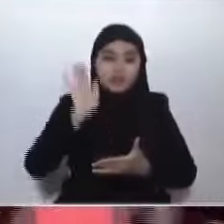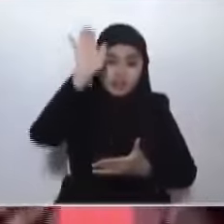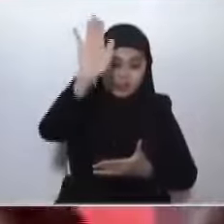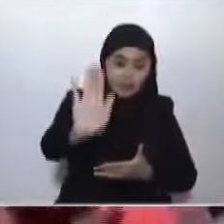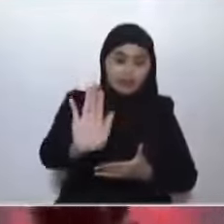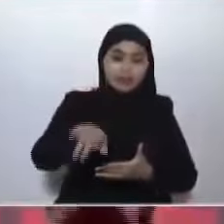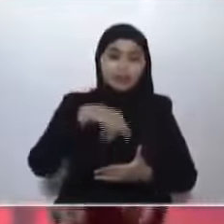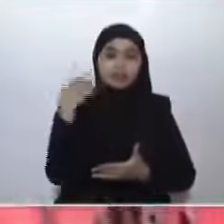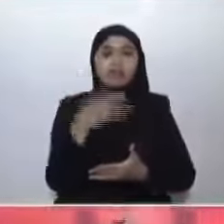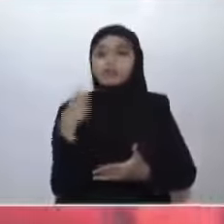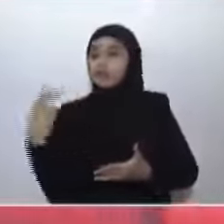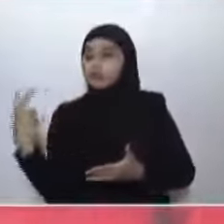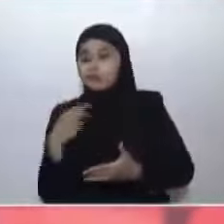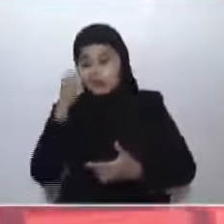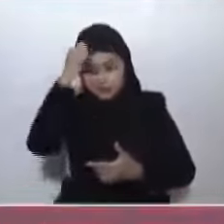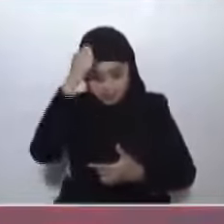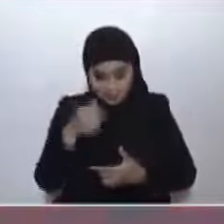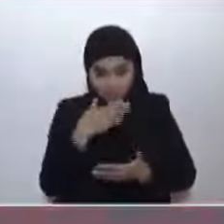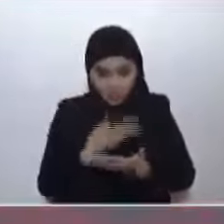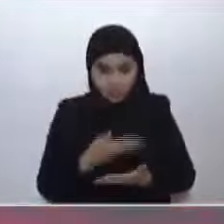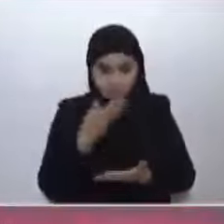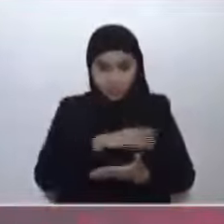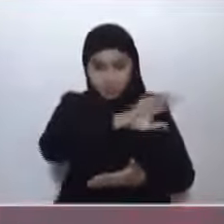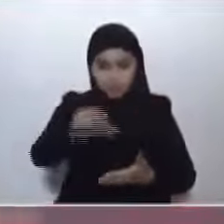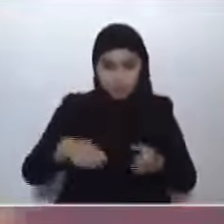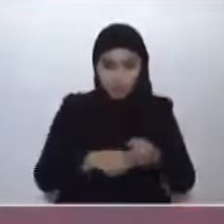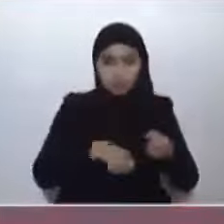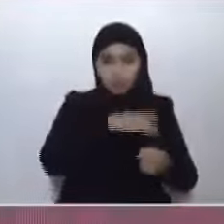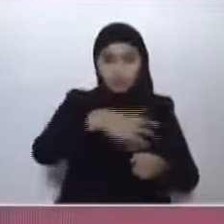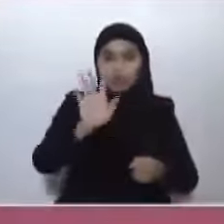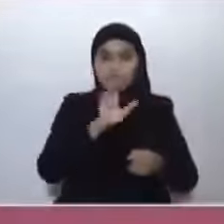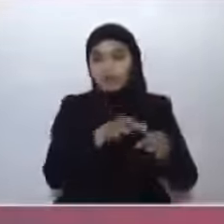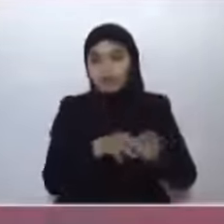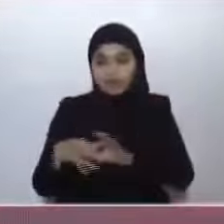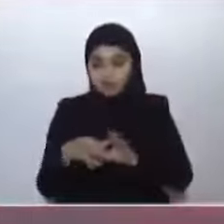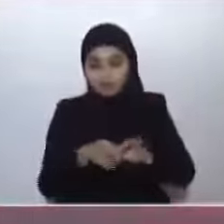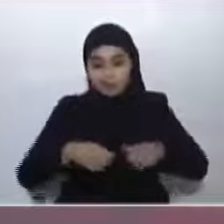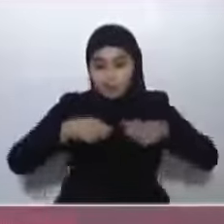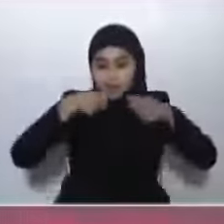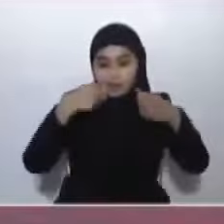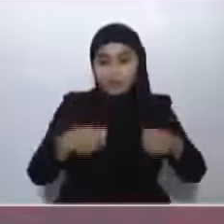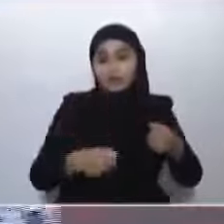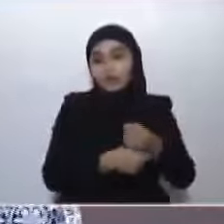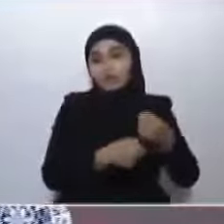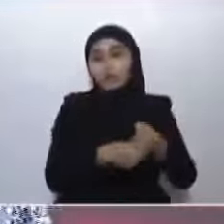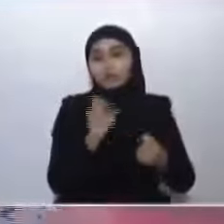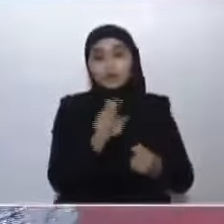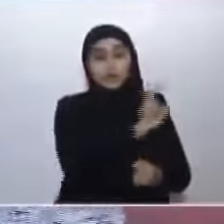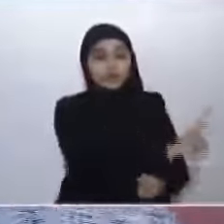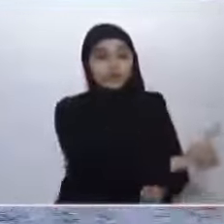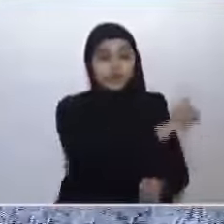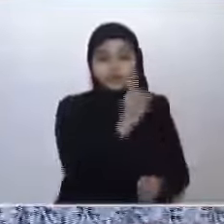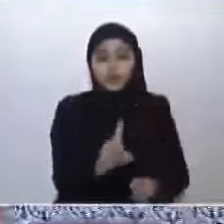Kami begitu mengapresiasi Terima kasih para pendukung yang sudah bekerja sama dan memberikan dukungan bagi kedua